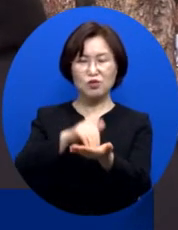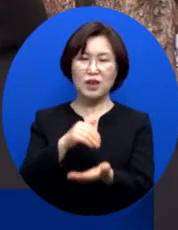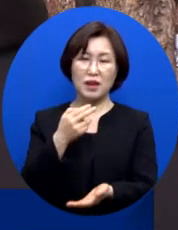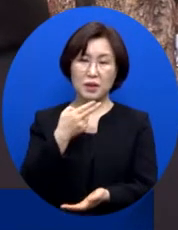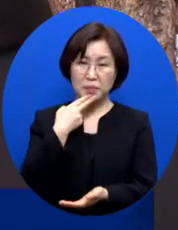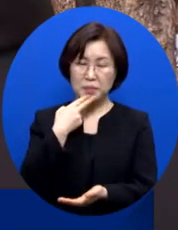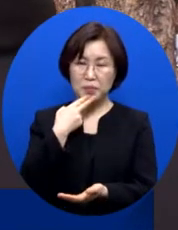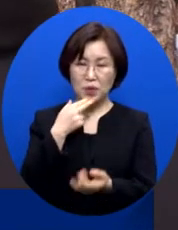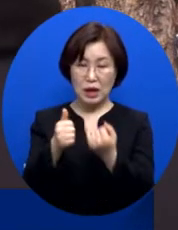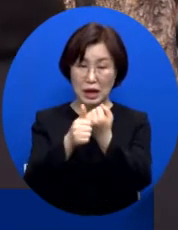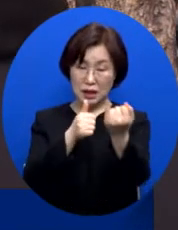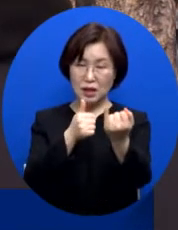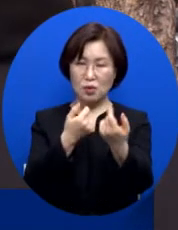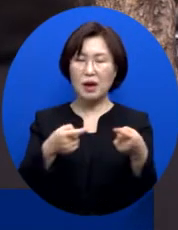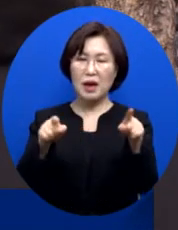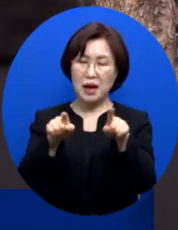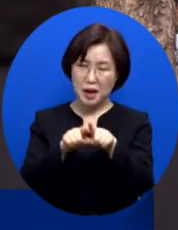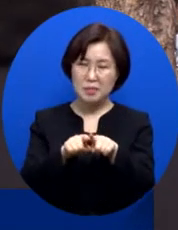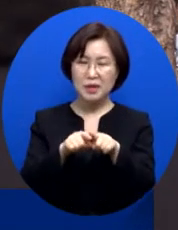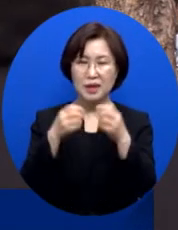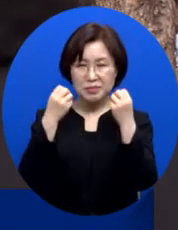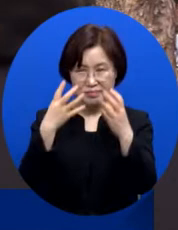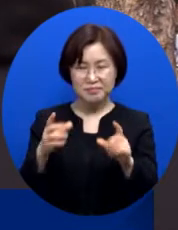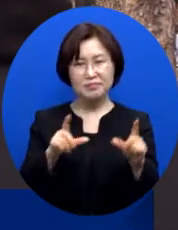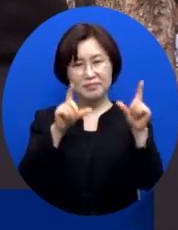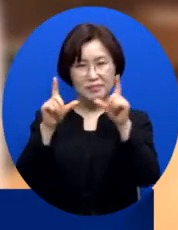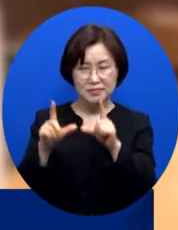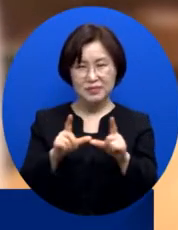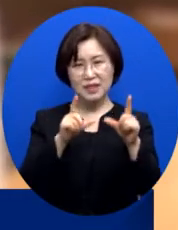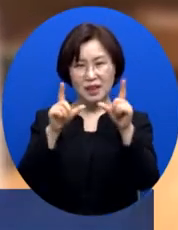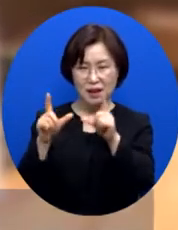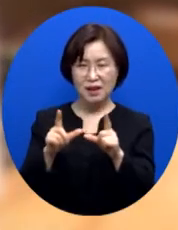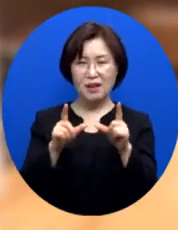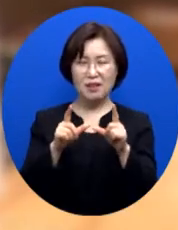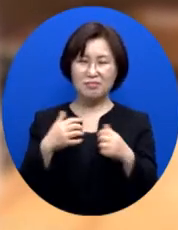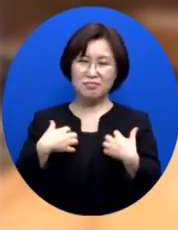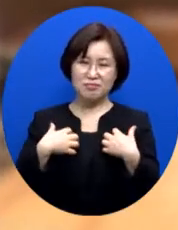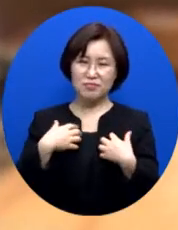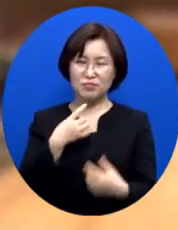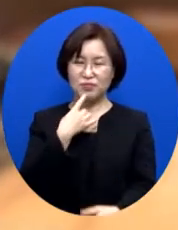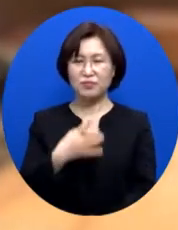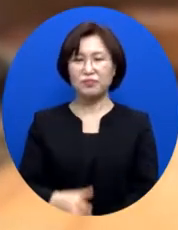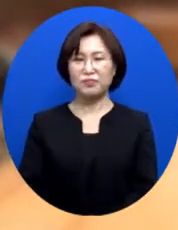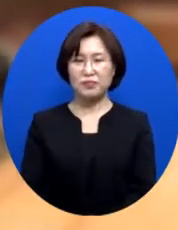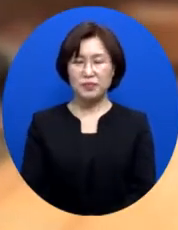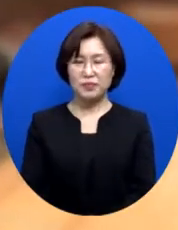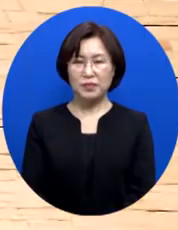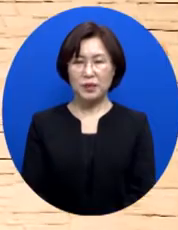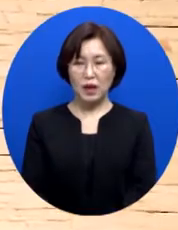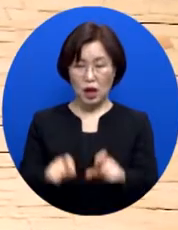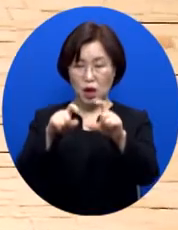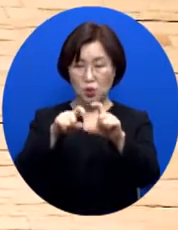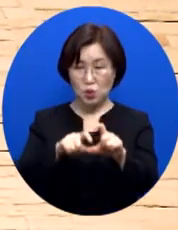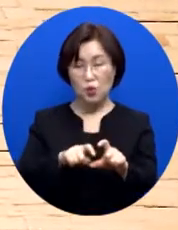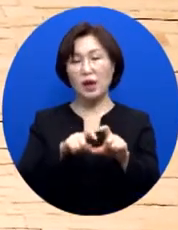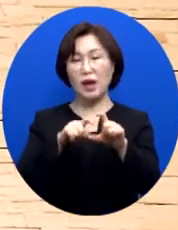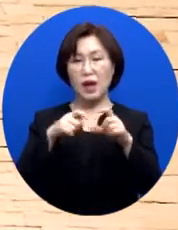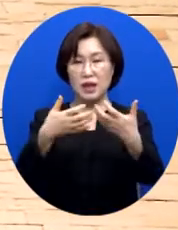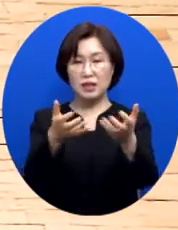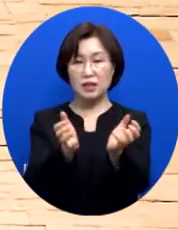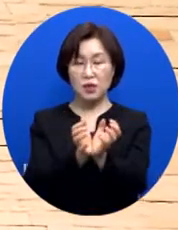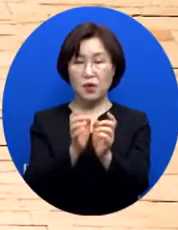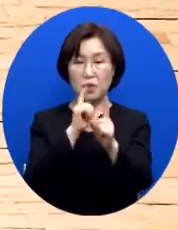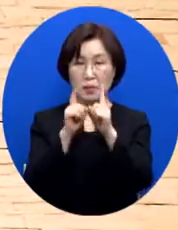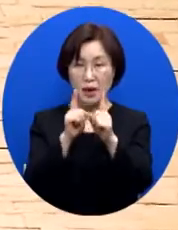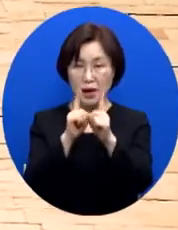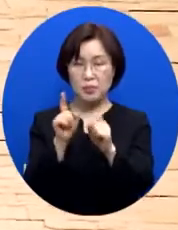계속 새로운 무언가를 찾아 나가는 걸 하는게 넘어 출고 이런 현상은 통계로 드러납니다 통계청에